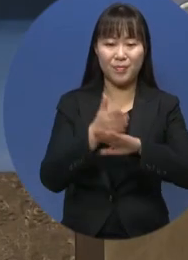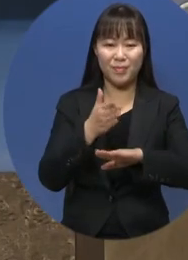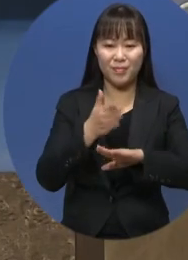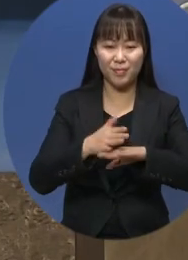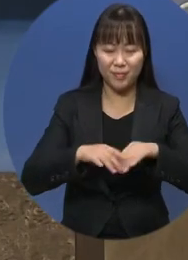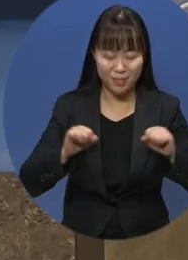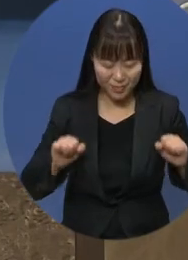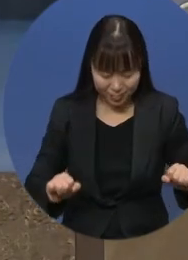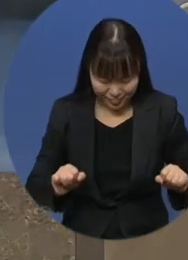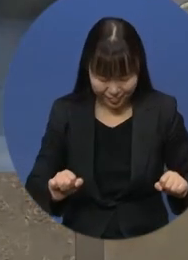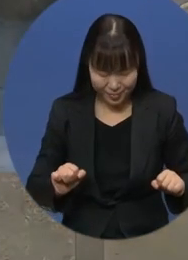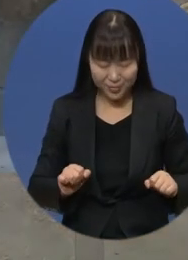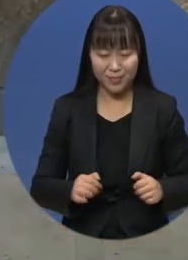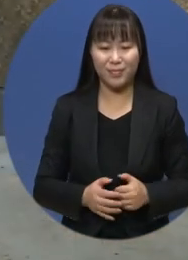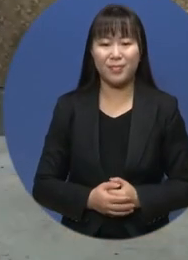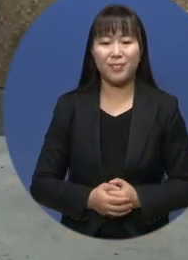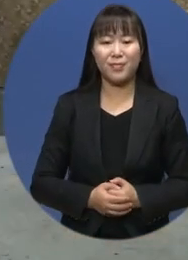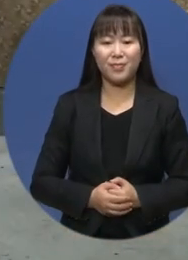고맙습니다